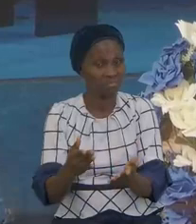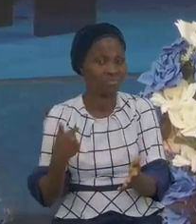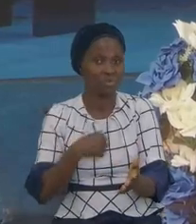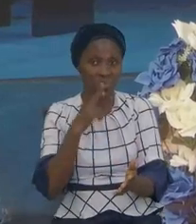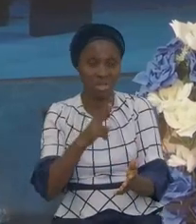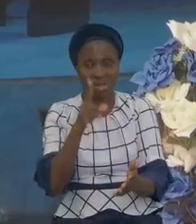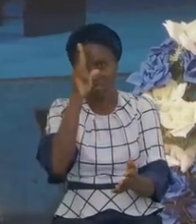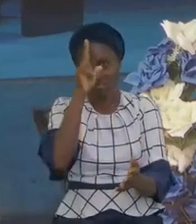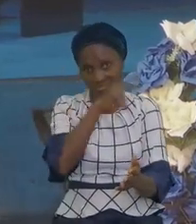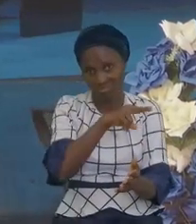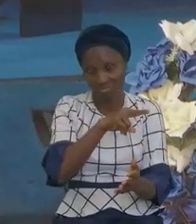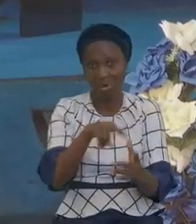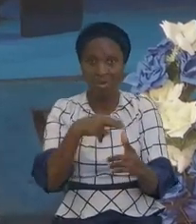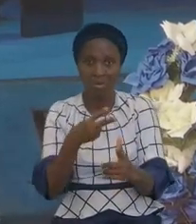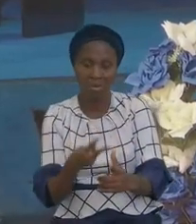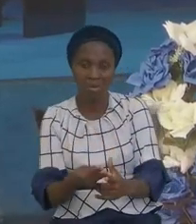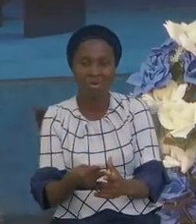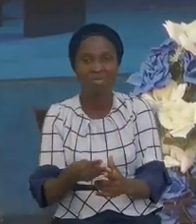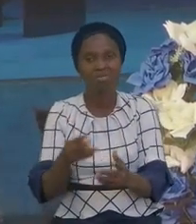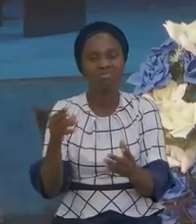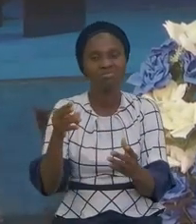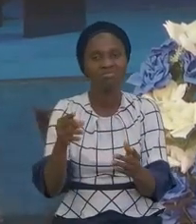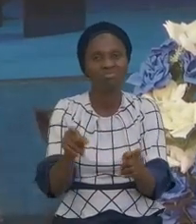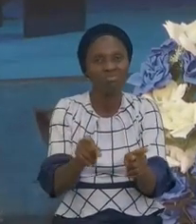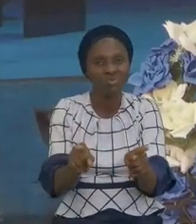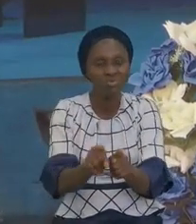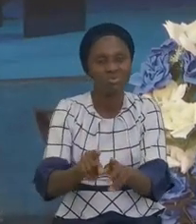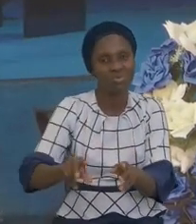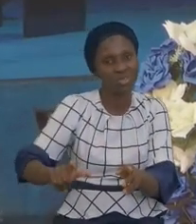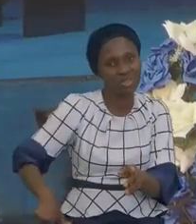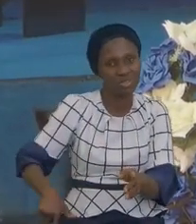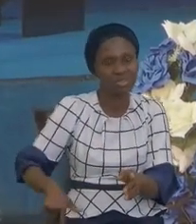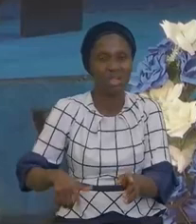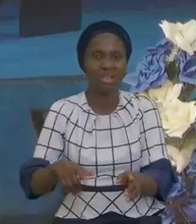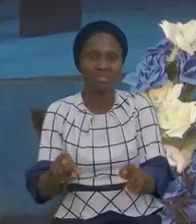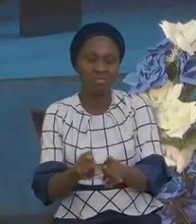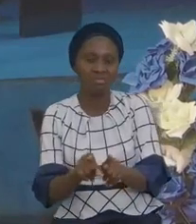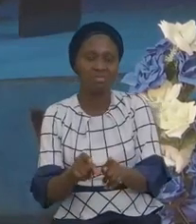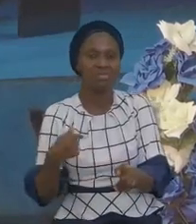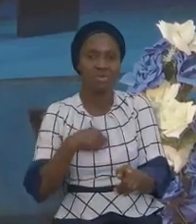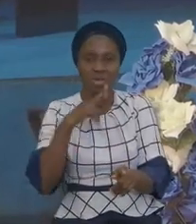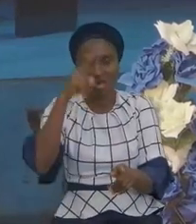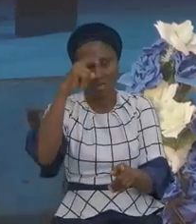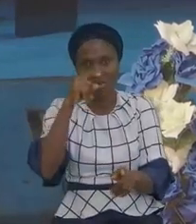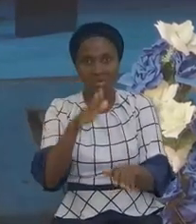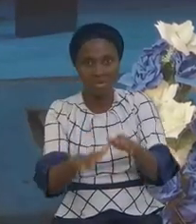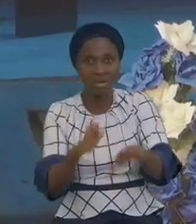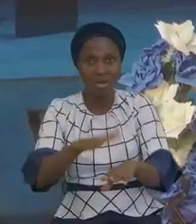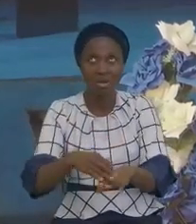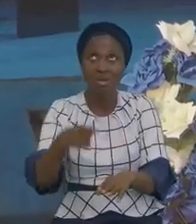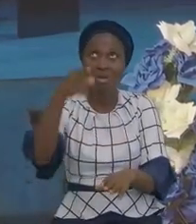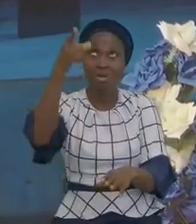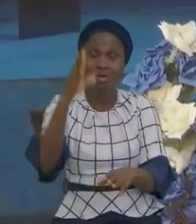sages, nous pouvons marcher sur l'autoroute de Dieu, la voie royale de Dieu. Il dit, les